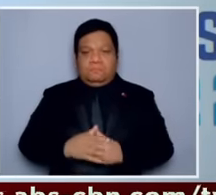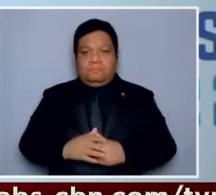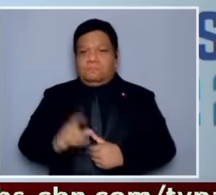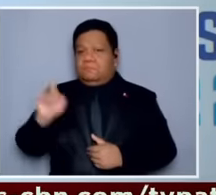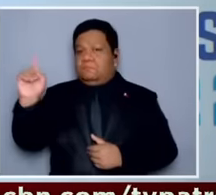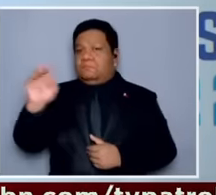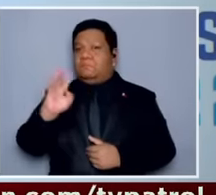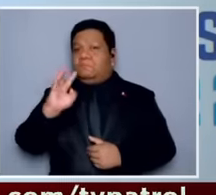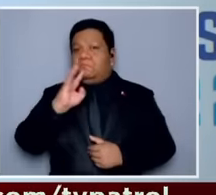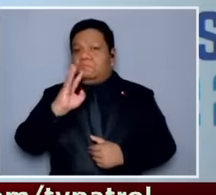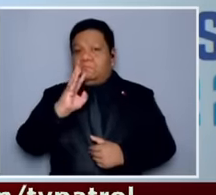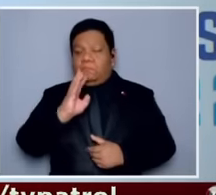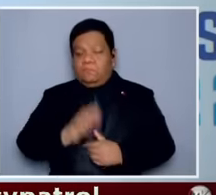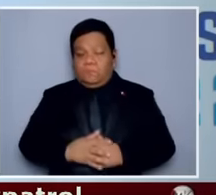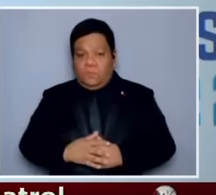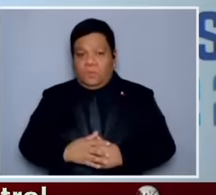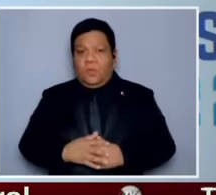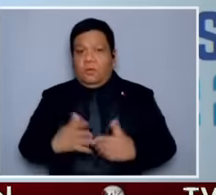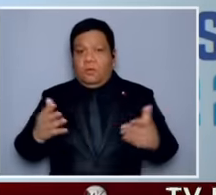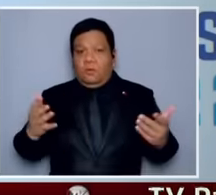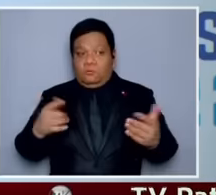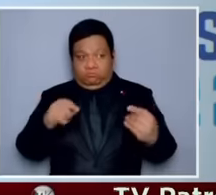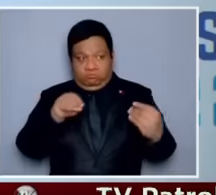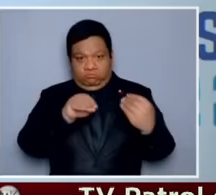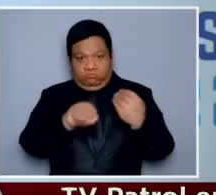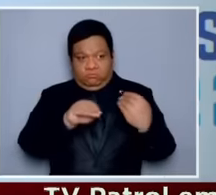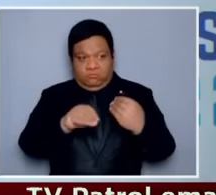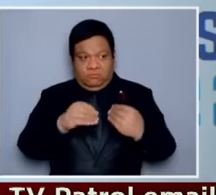kalsada mawawala at malaking tulong ito sa